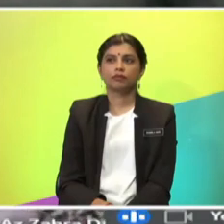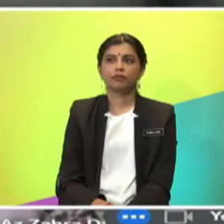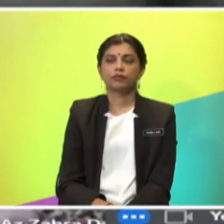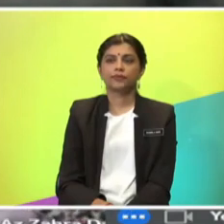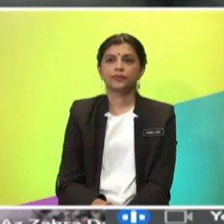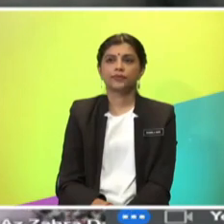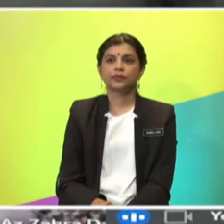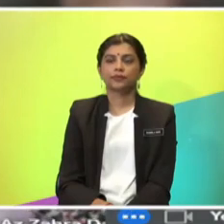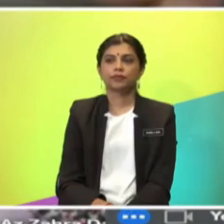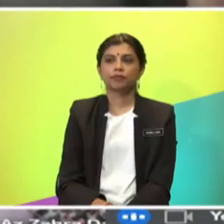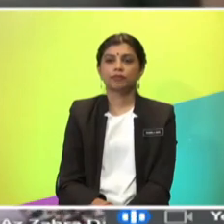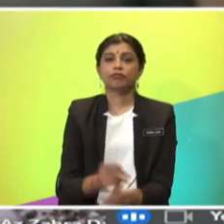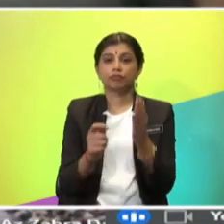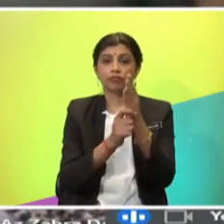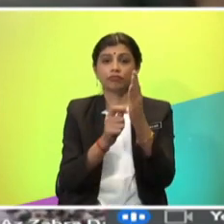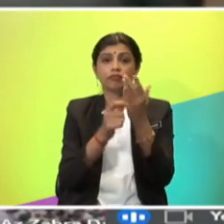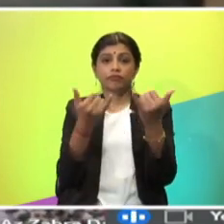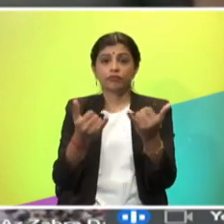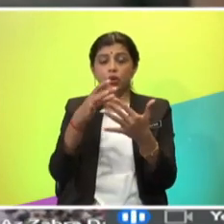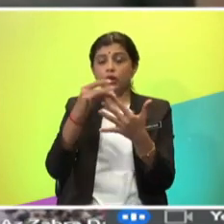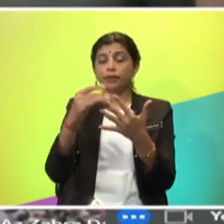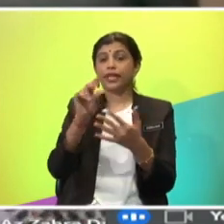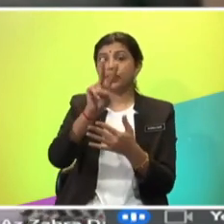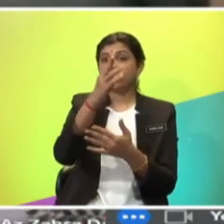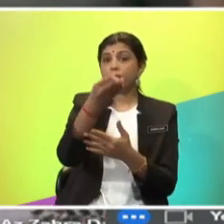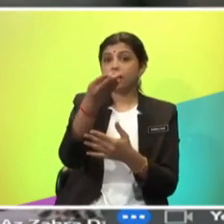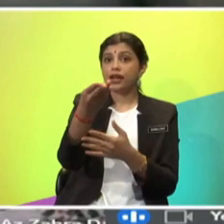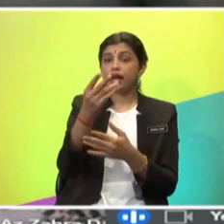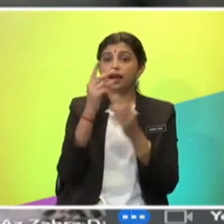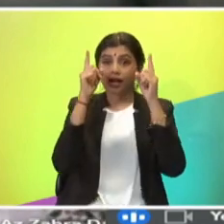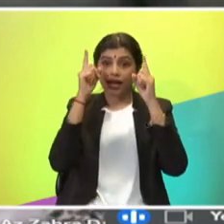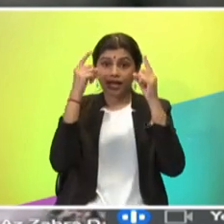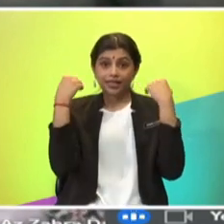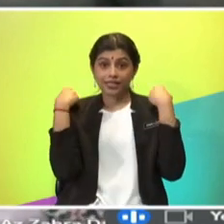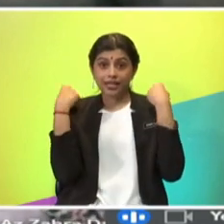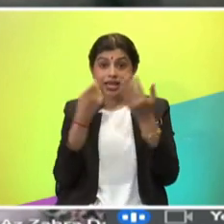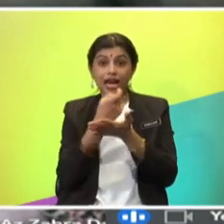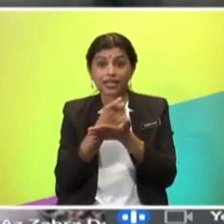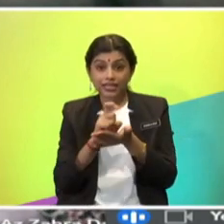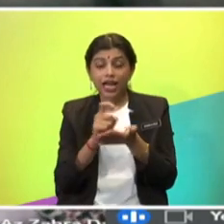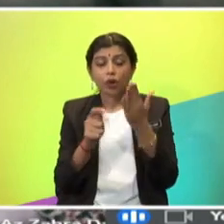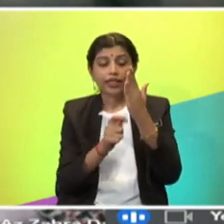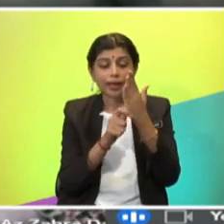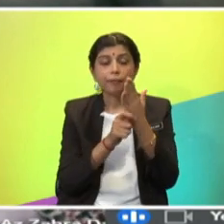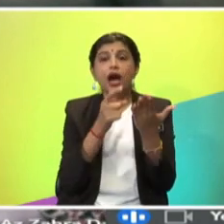.6.6RM space number sign. Baik. Okey, set meja makan berharga